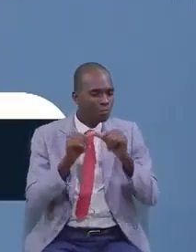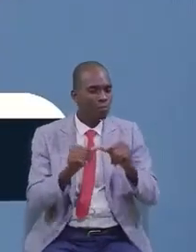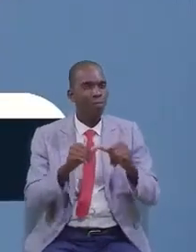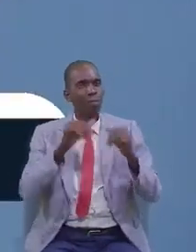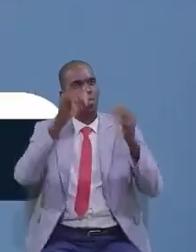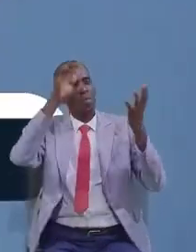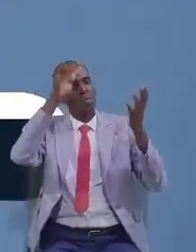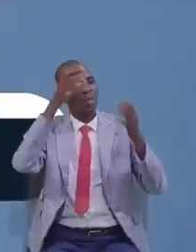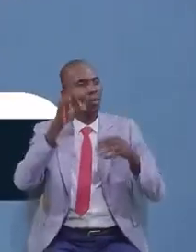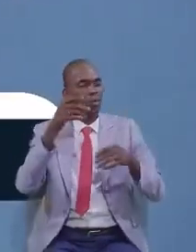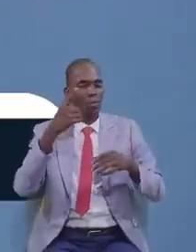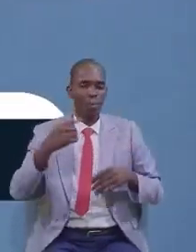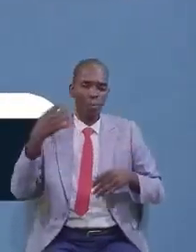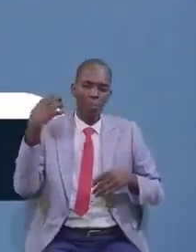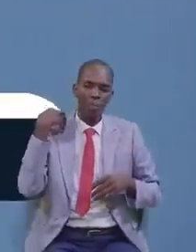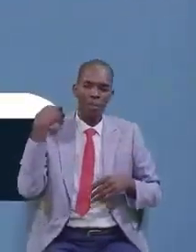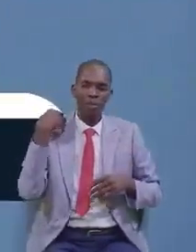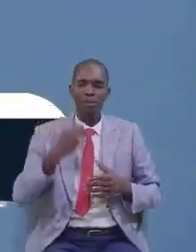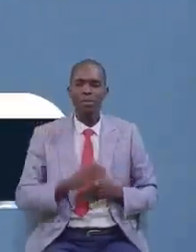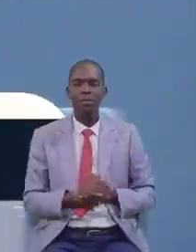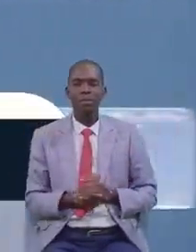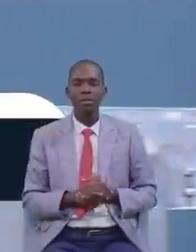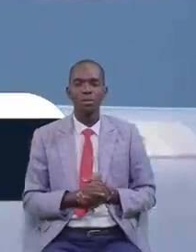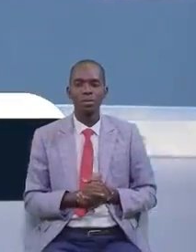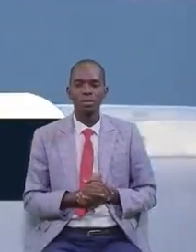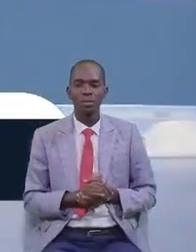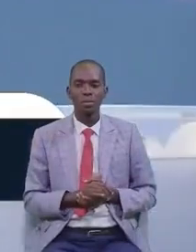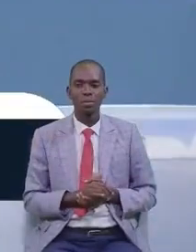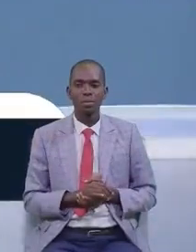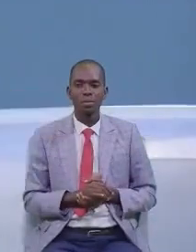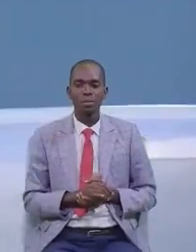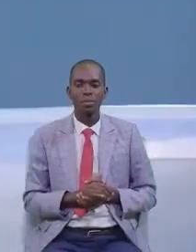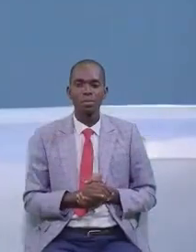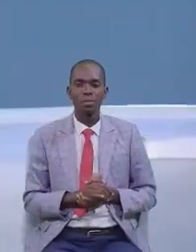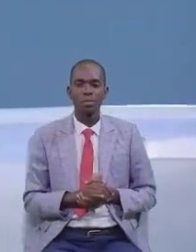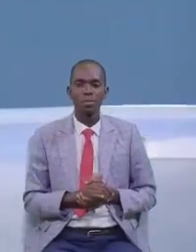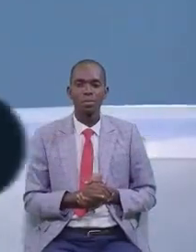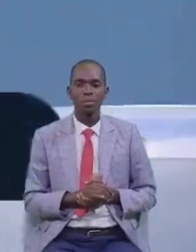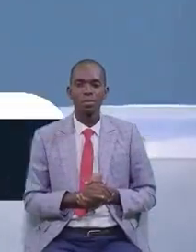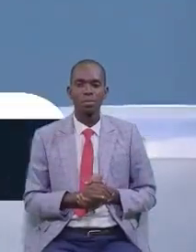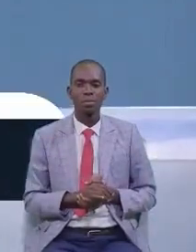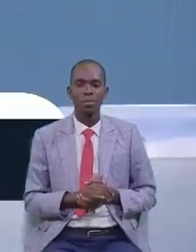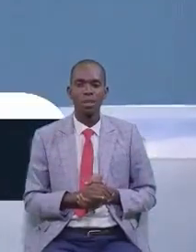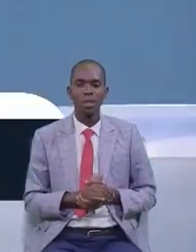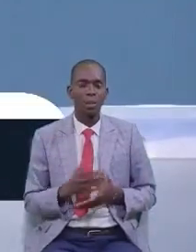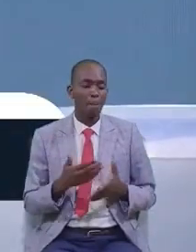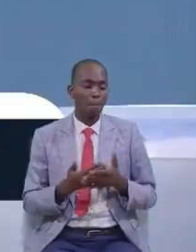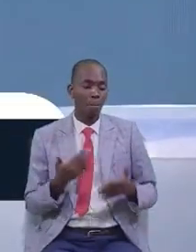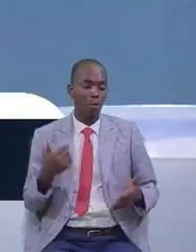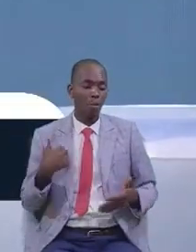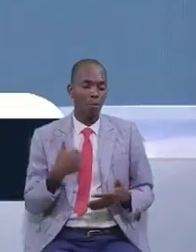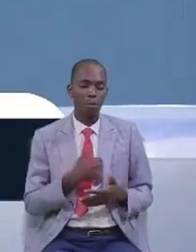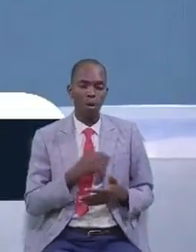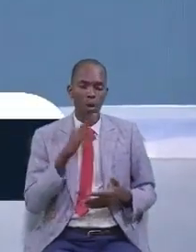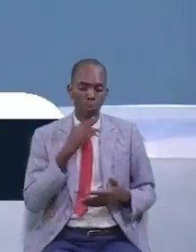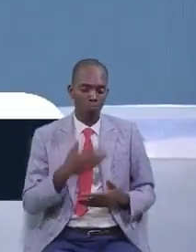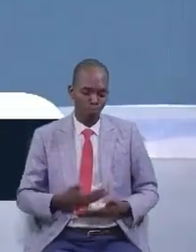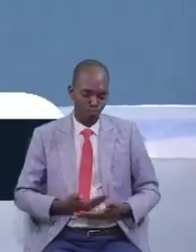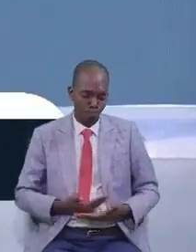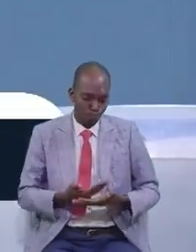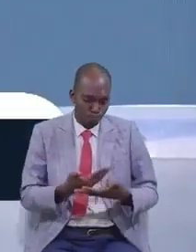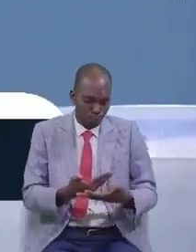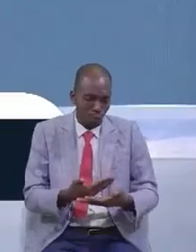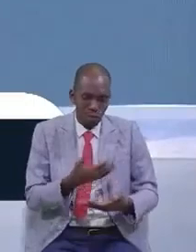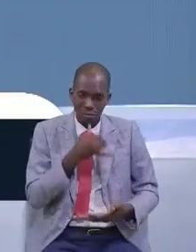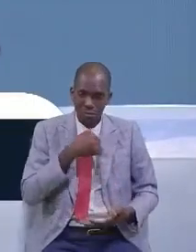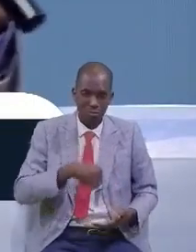of the master. మన యజమాని యొక్క స్థిరమైన ఎదురు చూపు ఏమిటి? Before we are born into the world. మనం ఈ